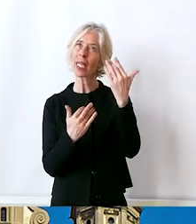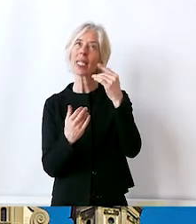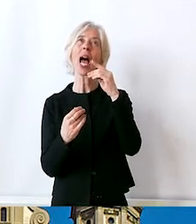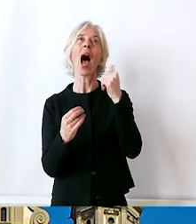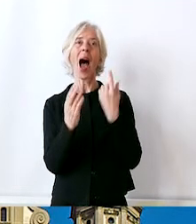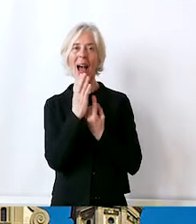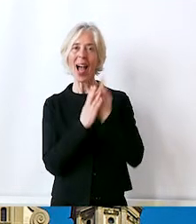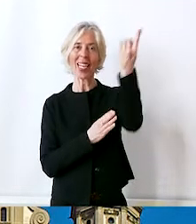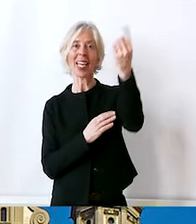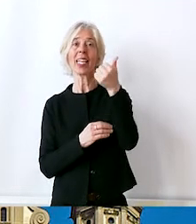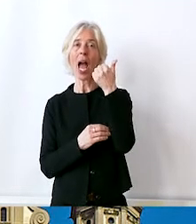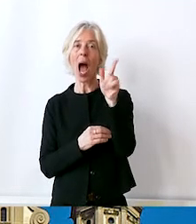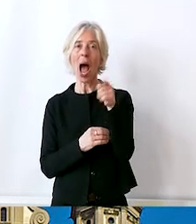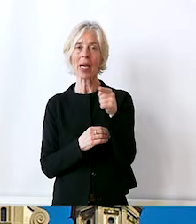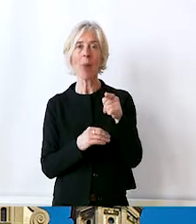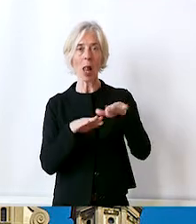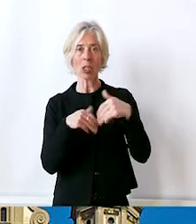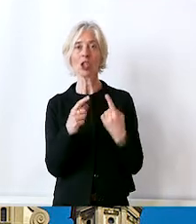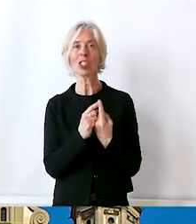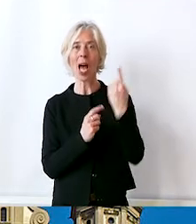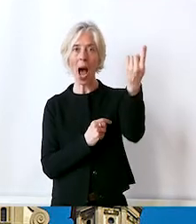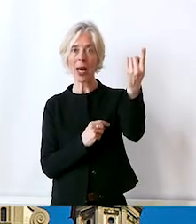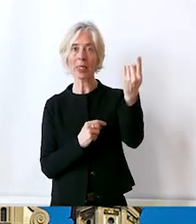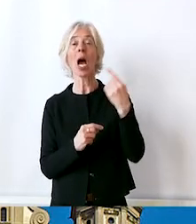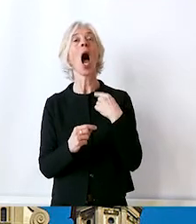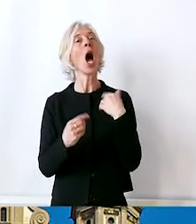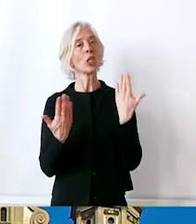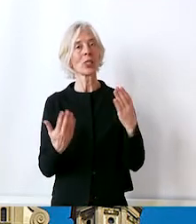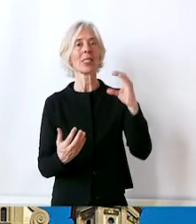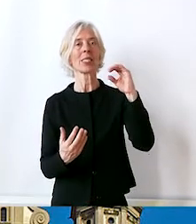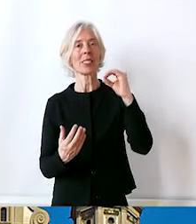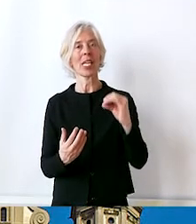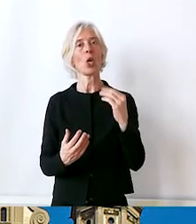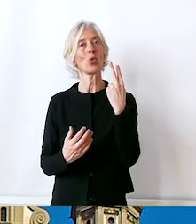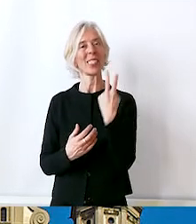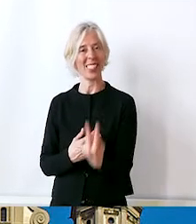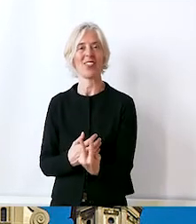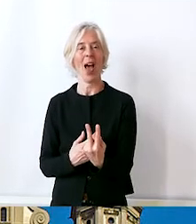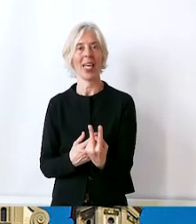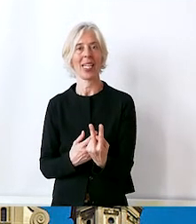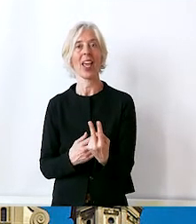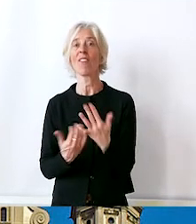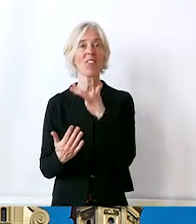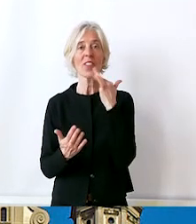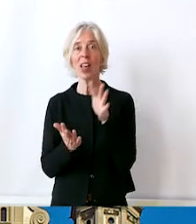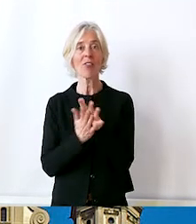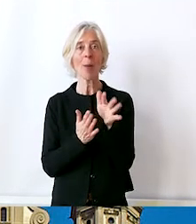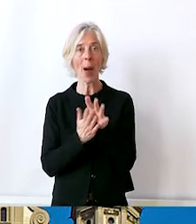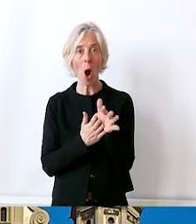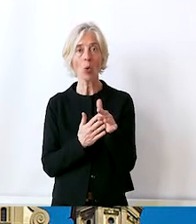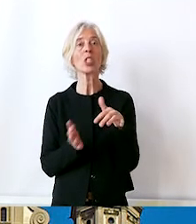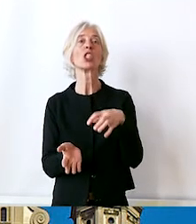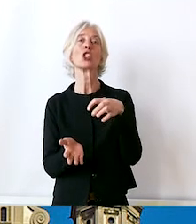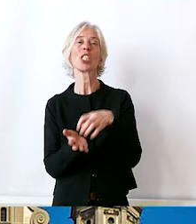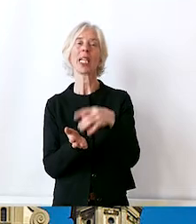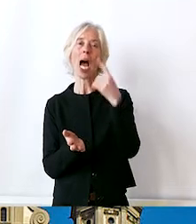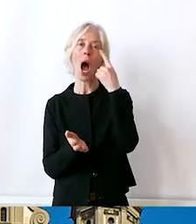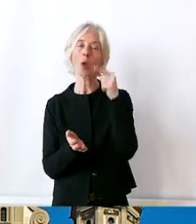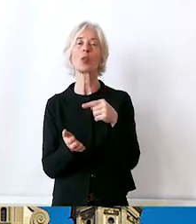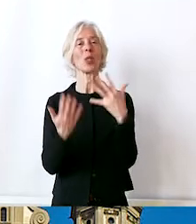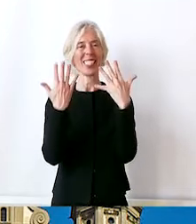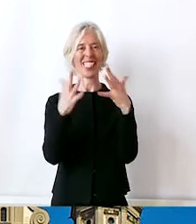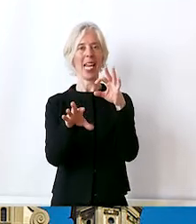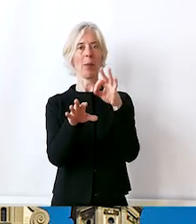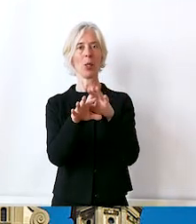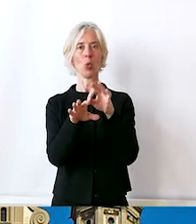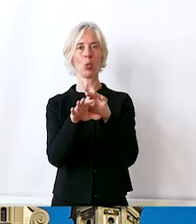oder verursachen wir damit quasi so viel CO2 wie Augsburg in 10 Minuten oder München in 3 Minuten. Was, denke ich, die